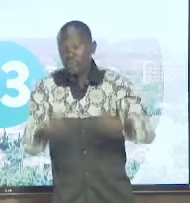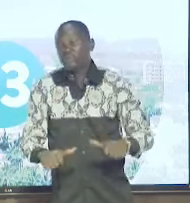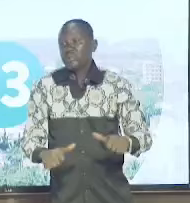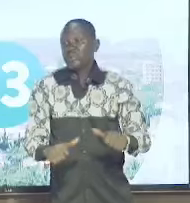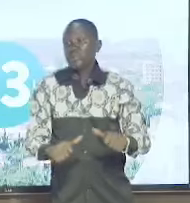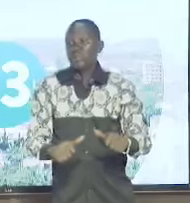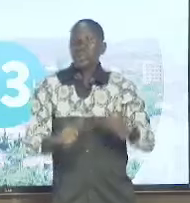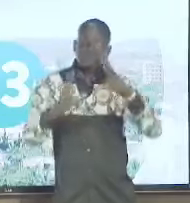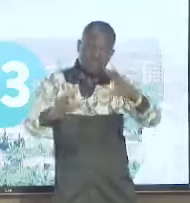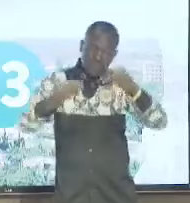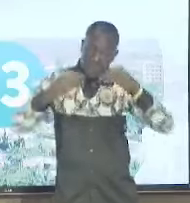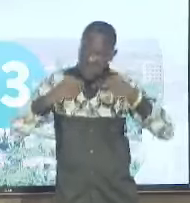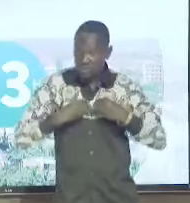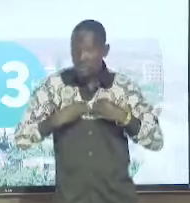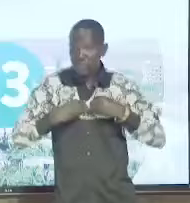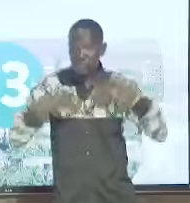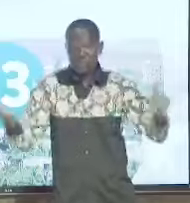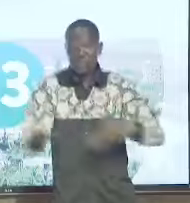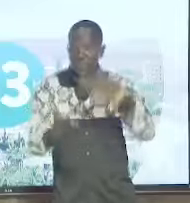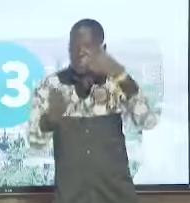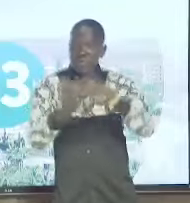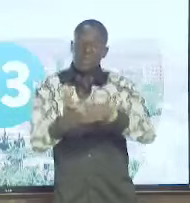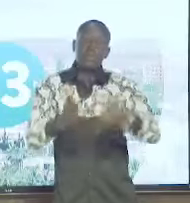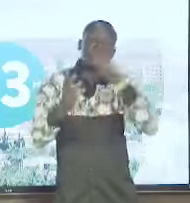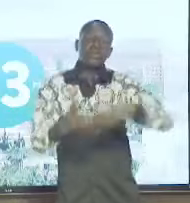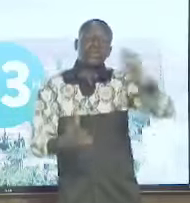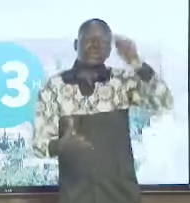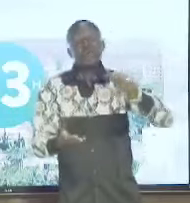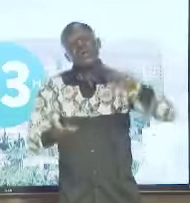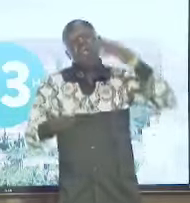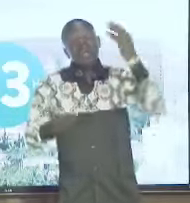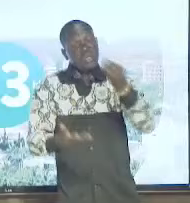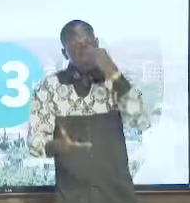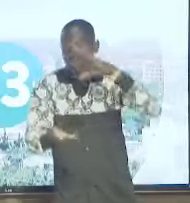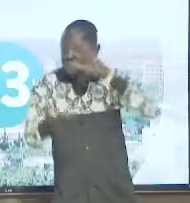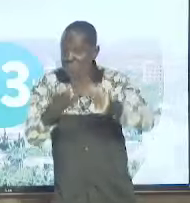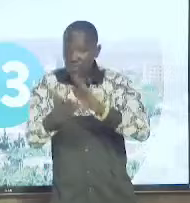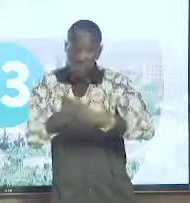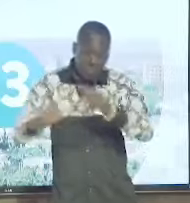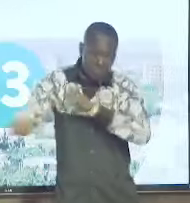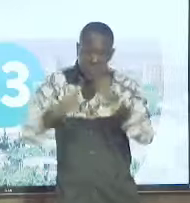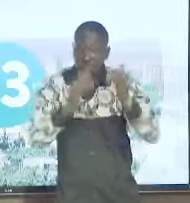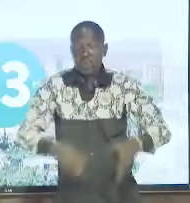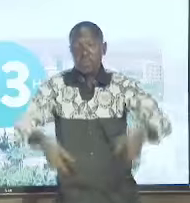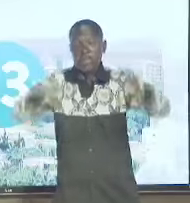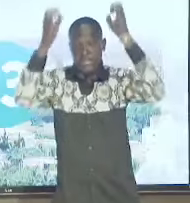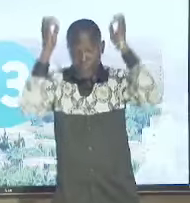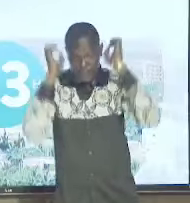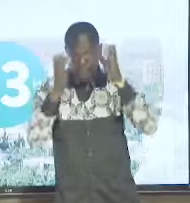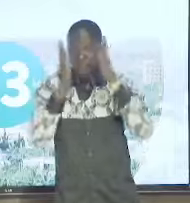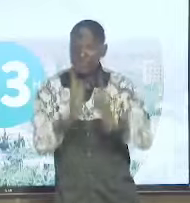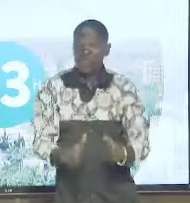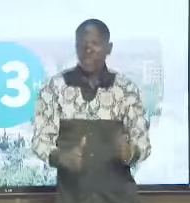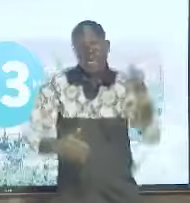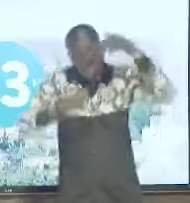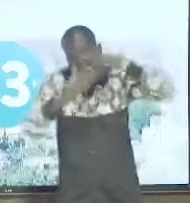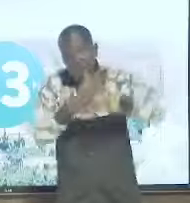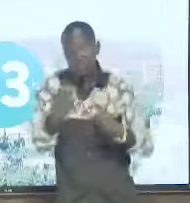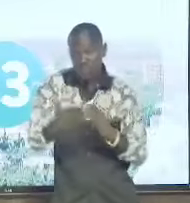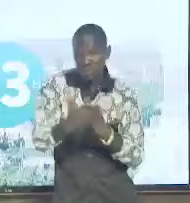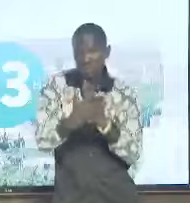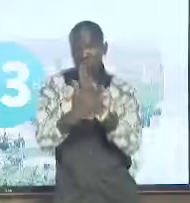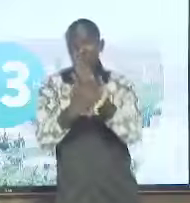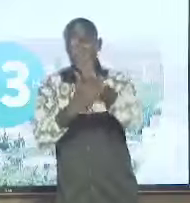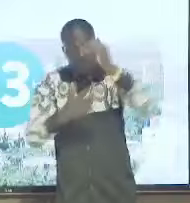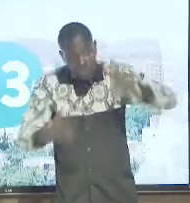Nous ne pouvons pas les accepter. Ici au centre-nord, la cantine endogène est préconisée par les acteurs de l'éducation. Cela à travers des